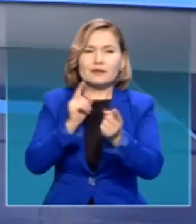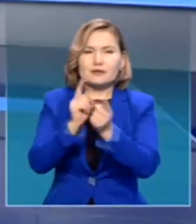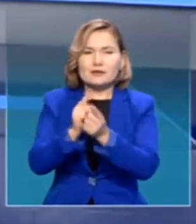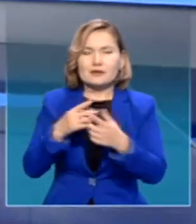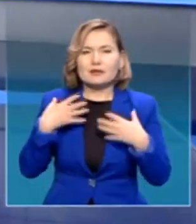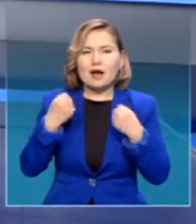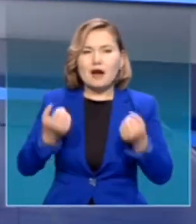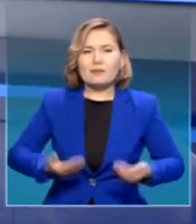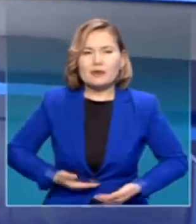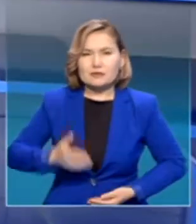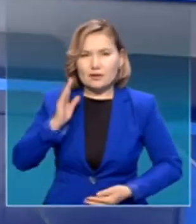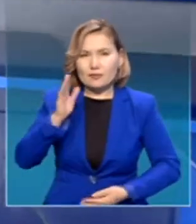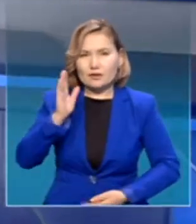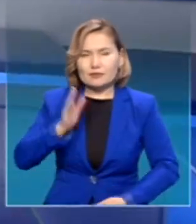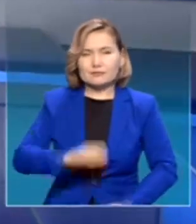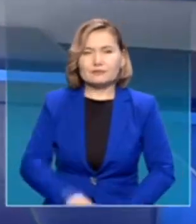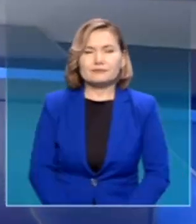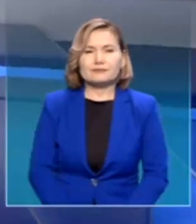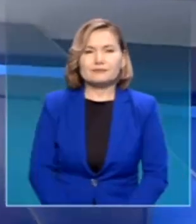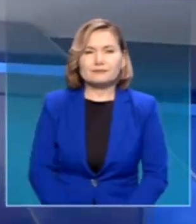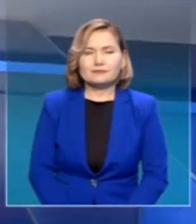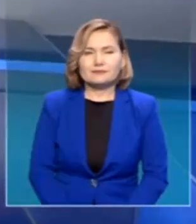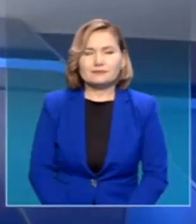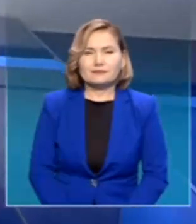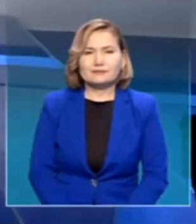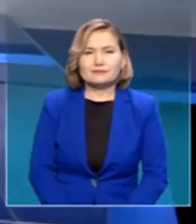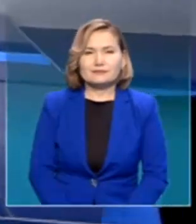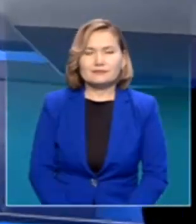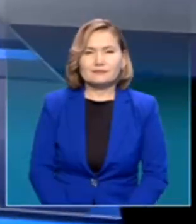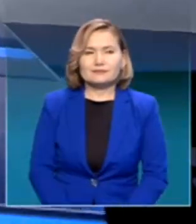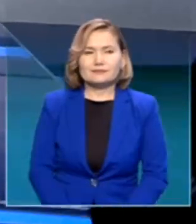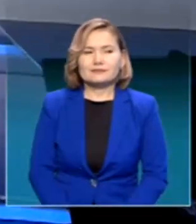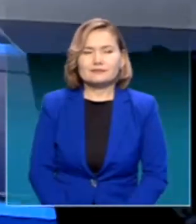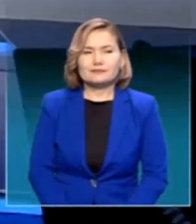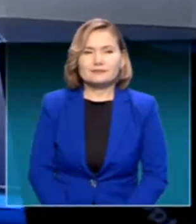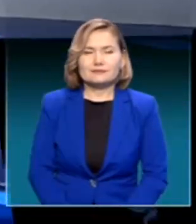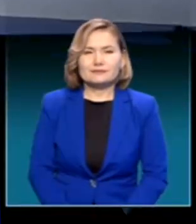Telegram арнамыздан оқи аласыздар. Ұлттық арнадан ақпарат күтіңіз. Алда ауа райы мәліметі.